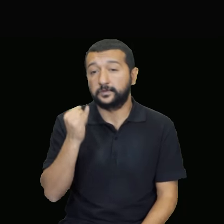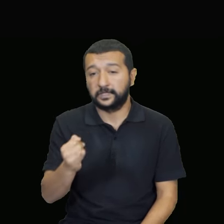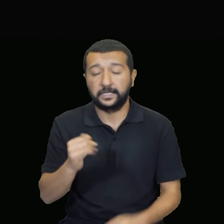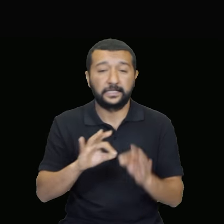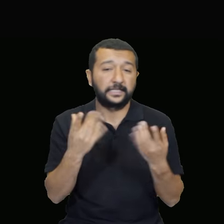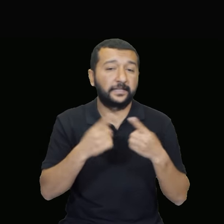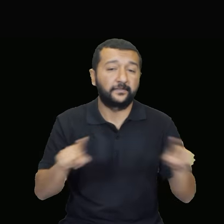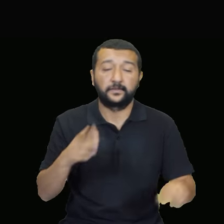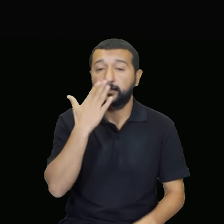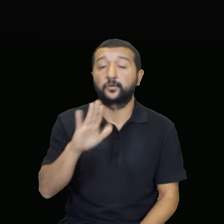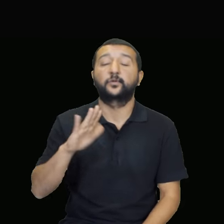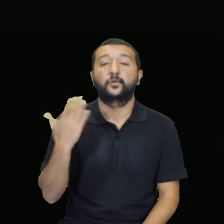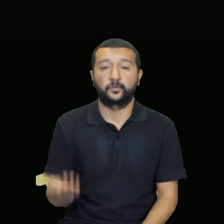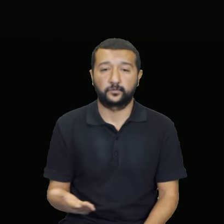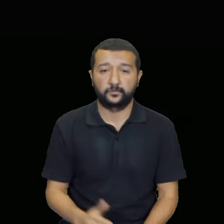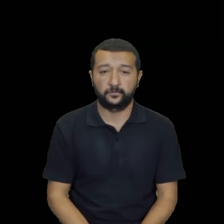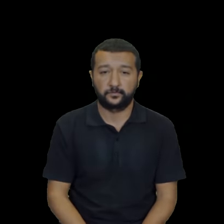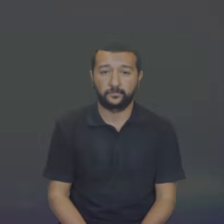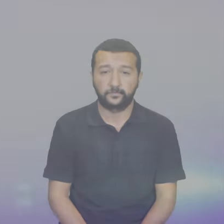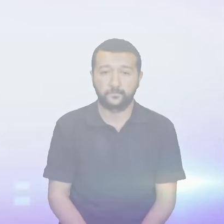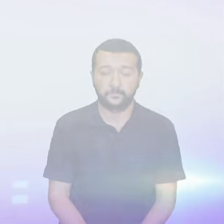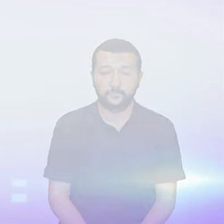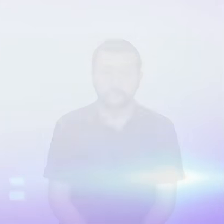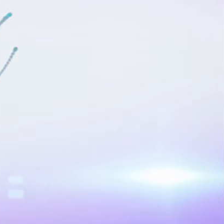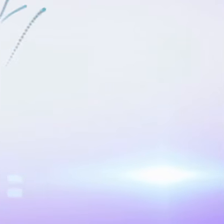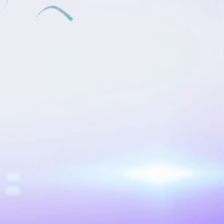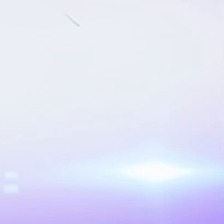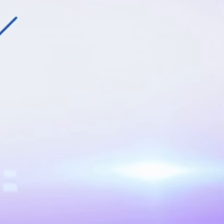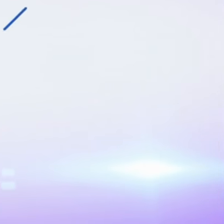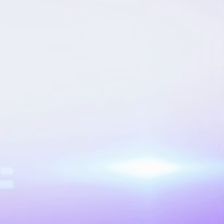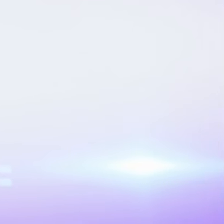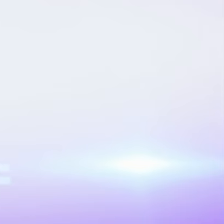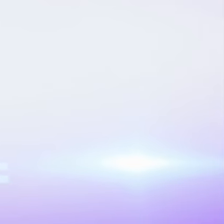Alper Baytekin, Münir Altan Erkekli, Adile Gül Onat, Hale